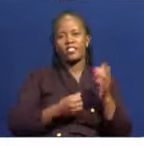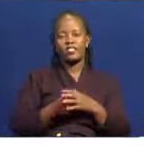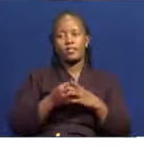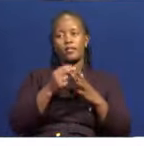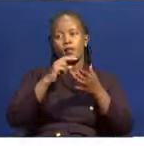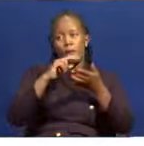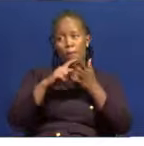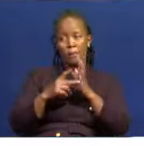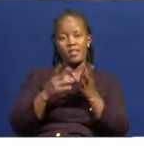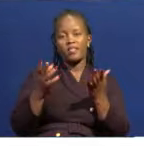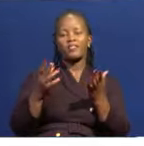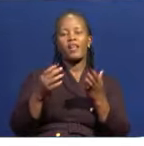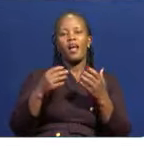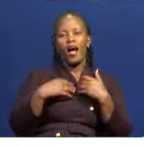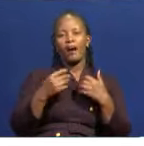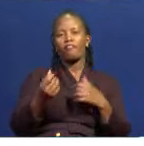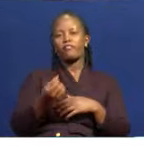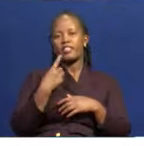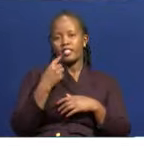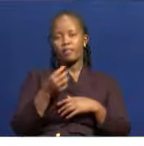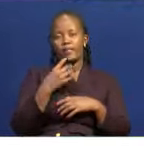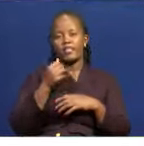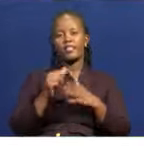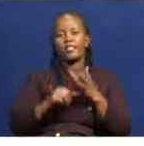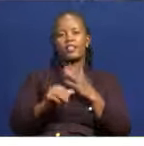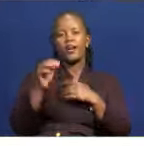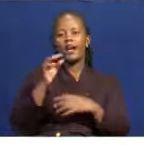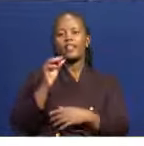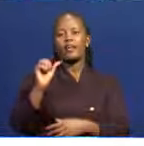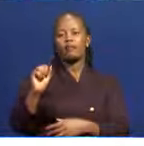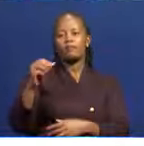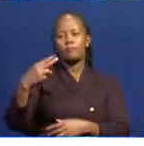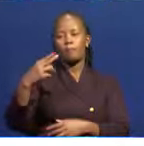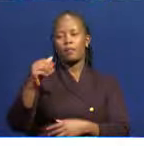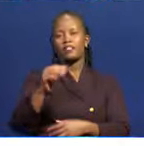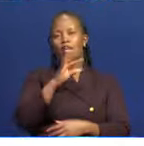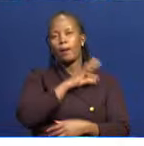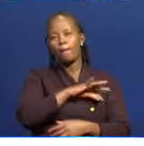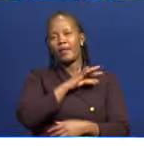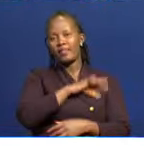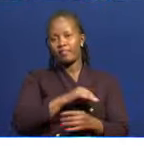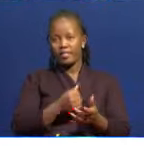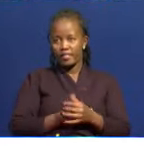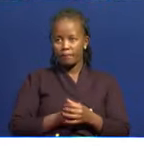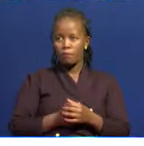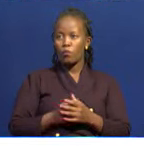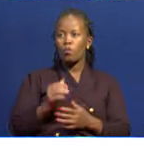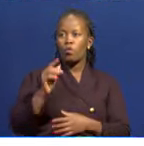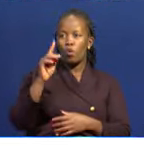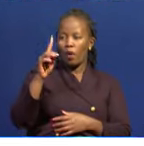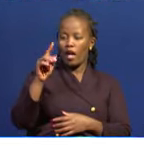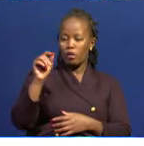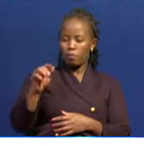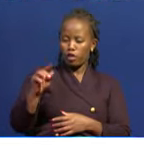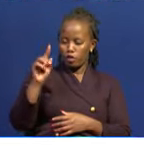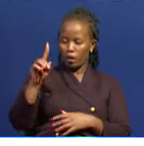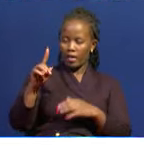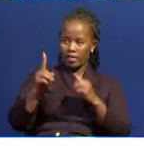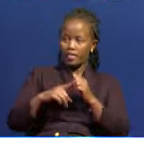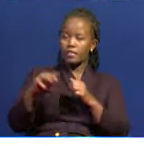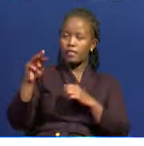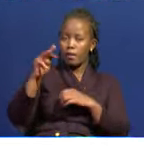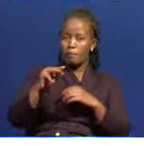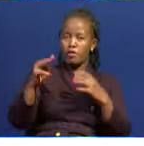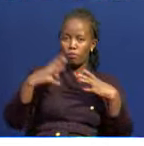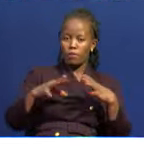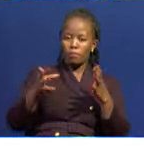entitled to treatment under the SHAB benefits. Kufikia sasa, zaidi ya watu milioni 1.16 wameshajisajili kwenye